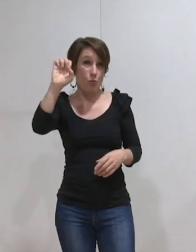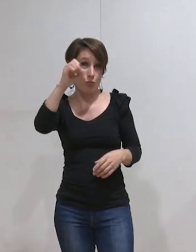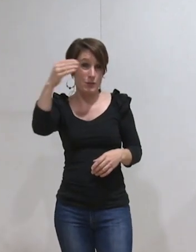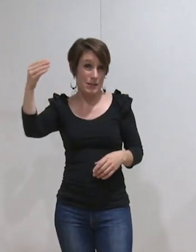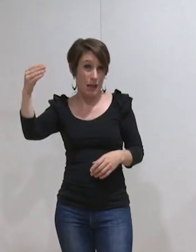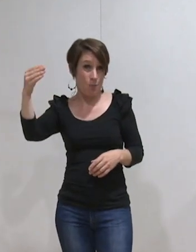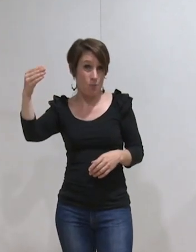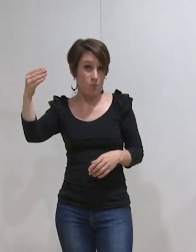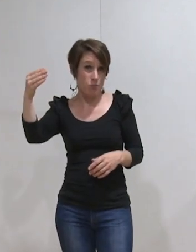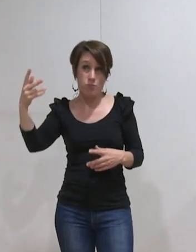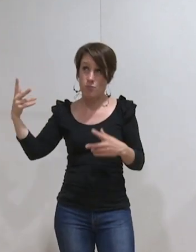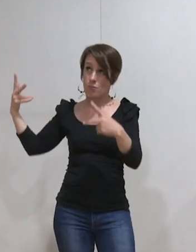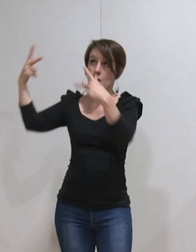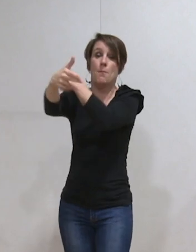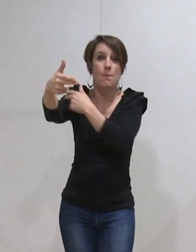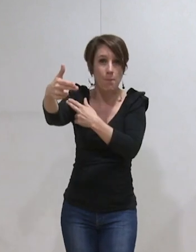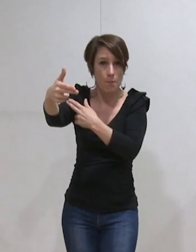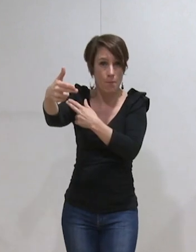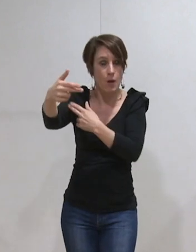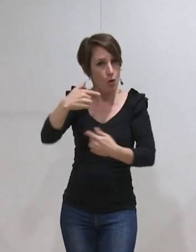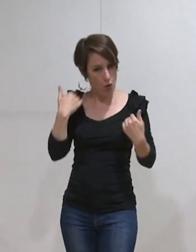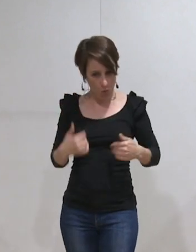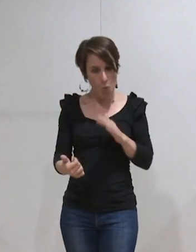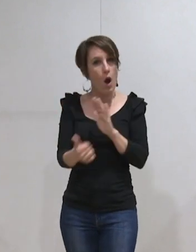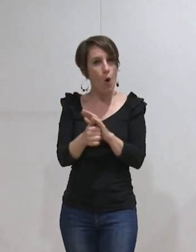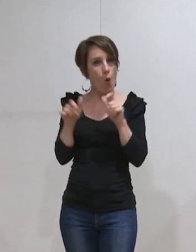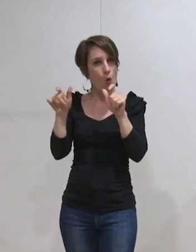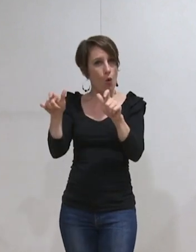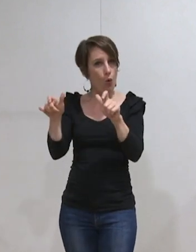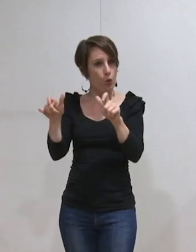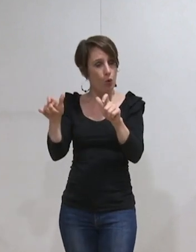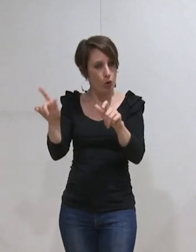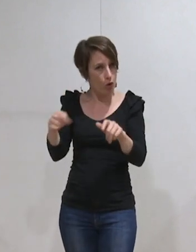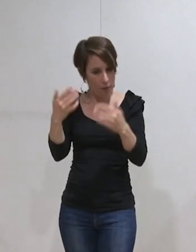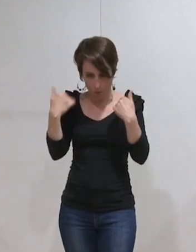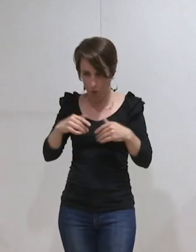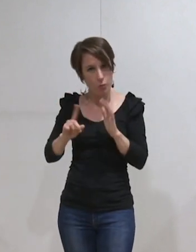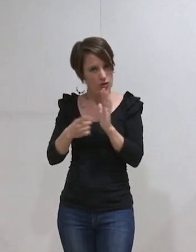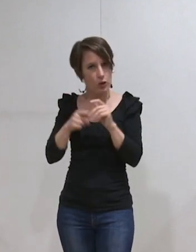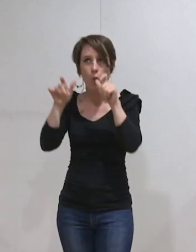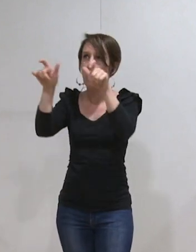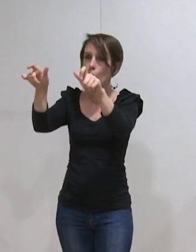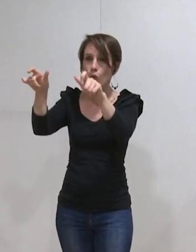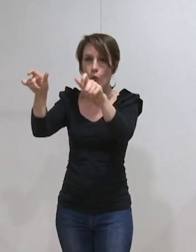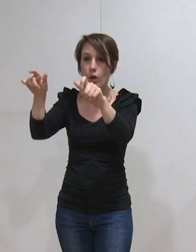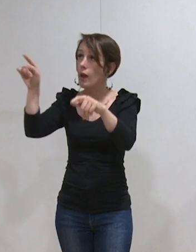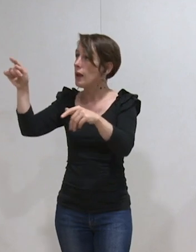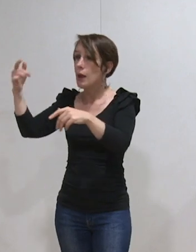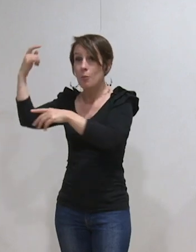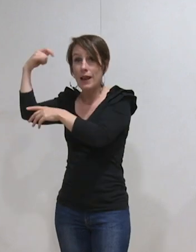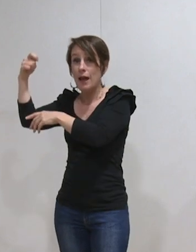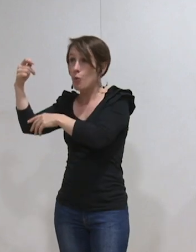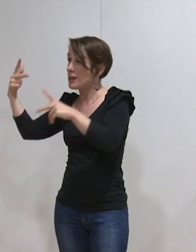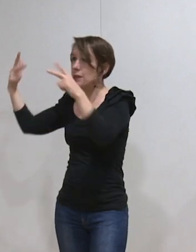obstruction à ma mission de contrôle en me refusant en refusant de me